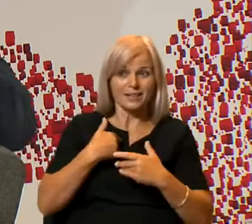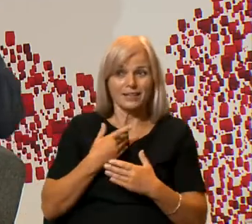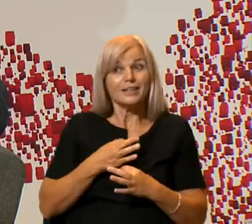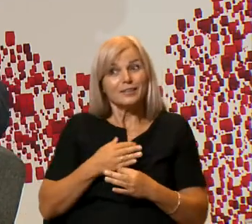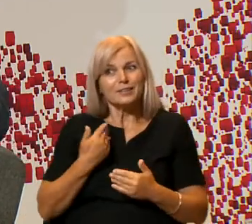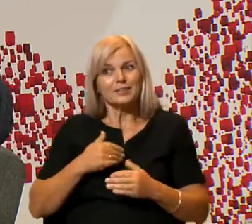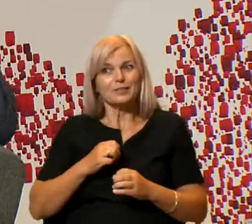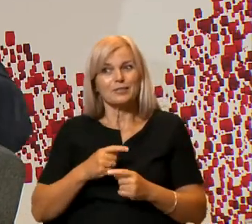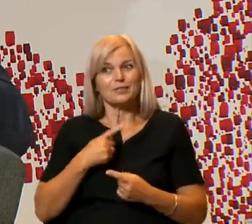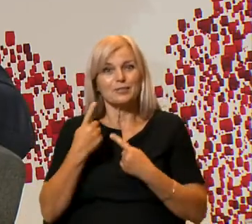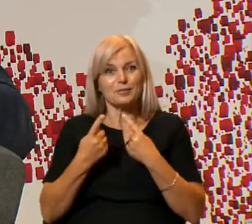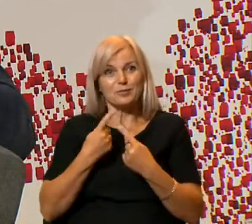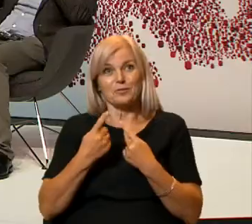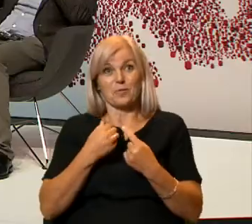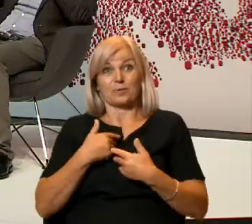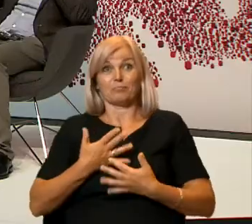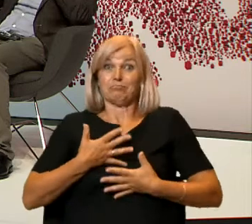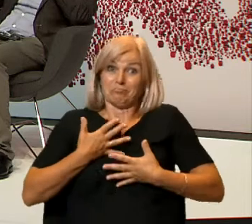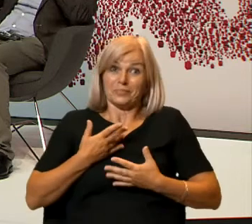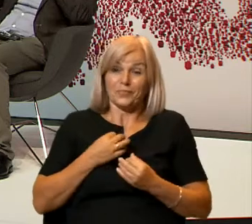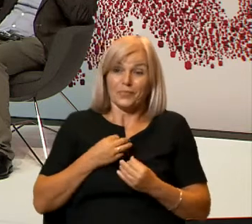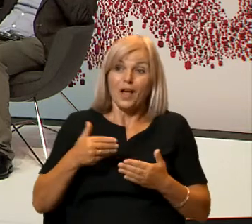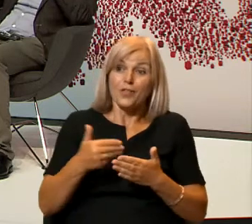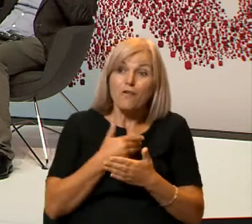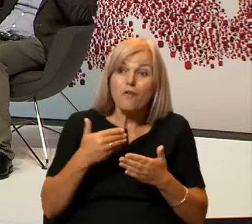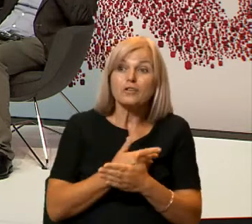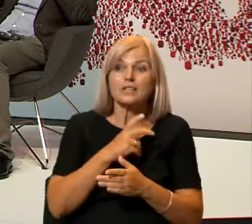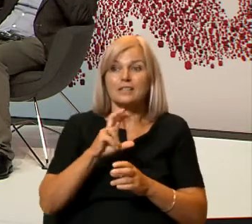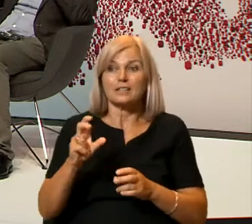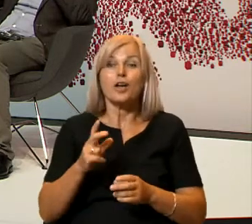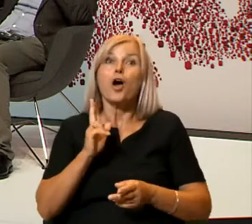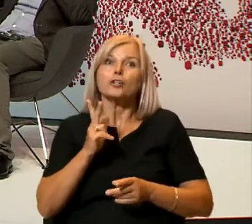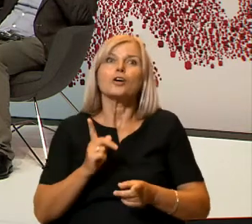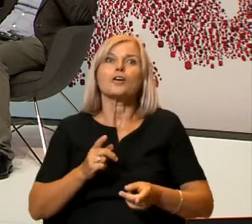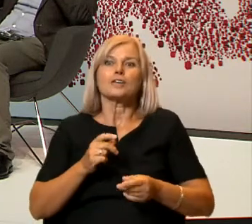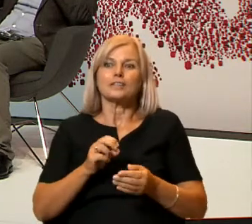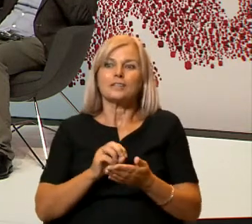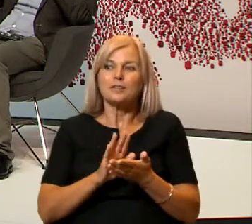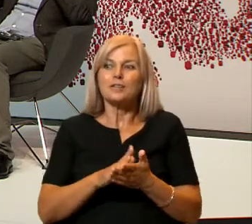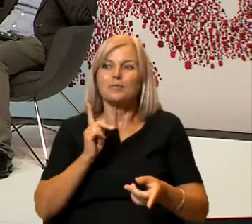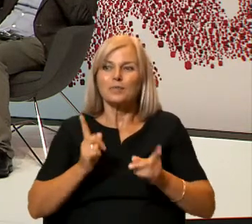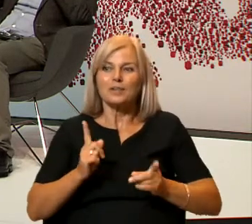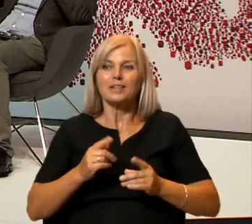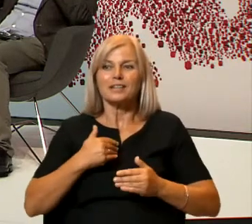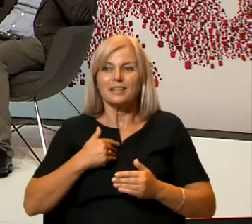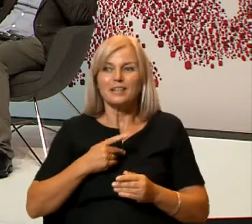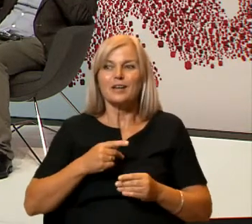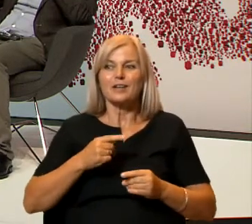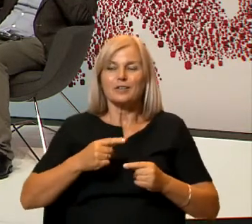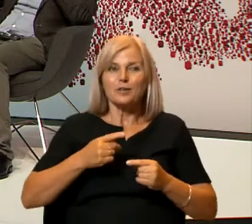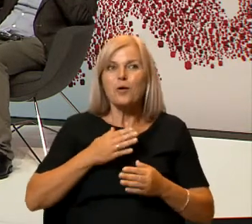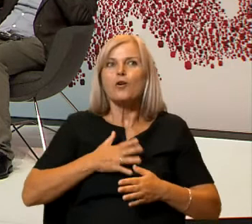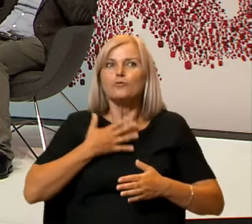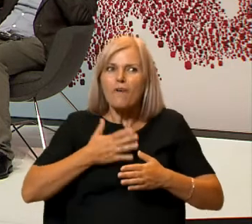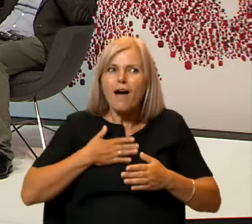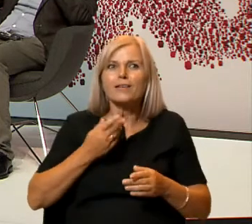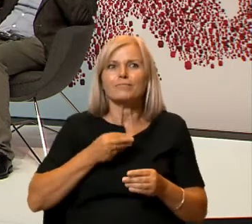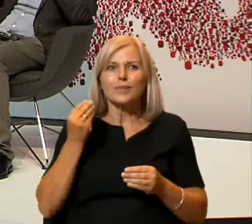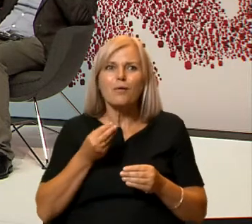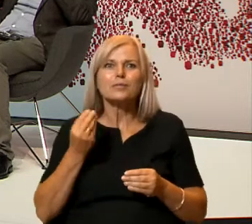jednak paradoksy nowoczesności. Nawet ci, którzy zajmują się przyspieszeniem, sami permanentnie mu podlegają. Wydawało mi się,